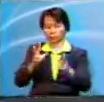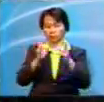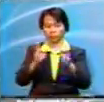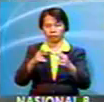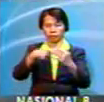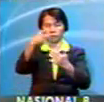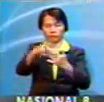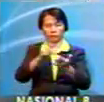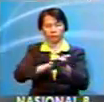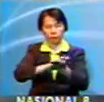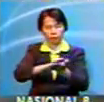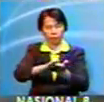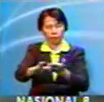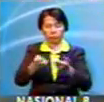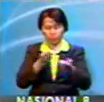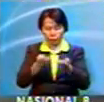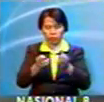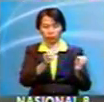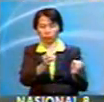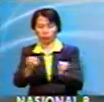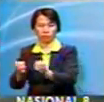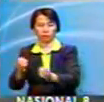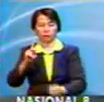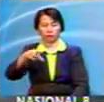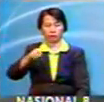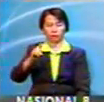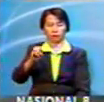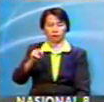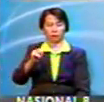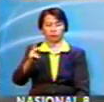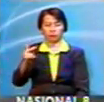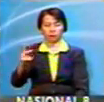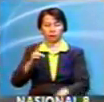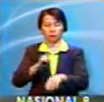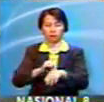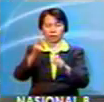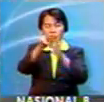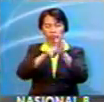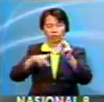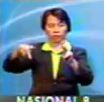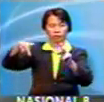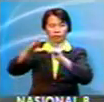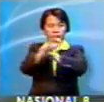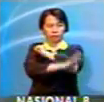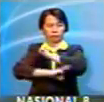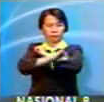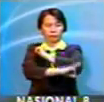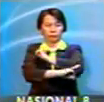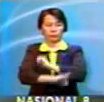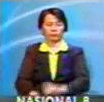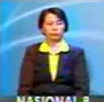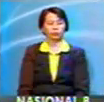merasmikan program pemuniaan pengurusan organisasi KPDNKK di Kuala Pilah, Negeri Sembilan.